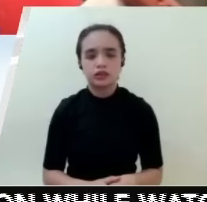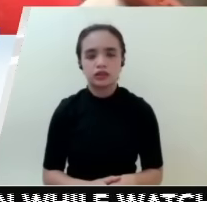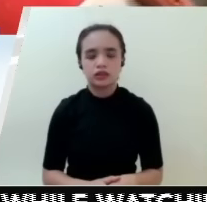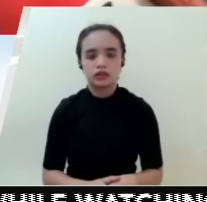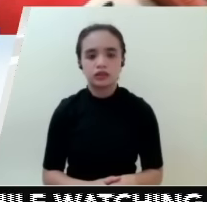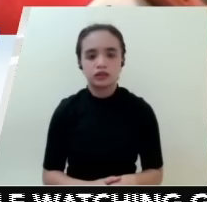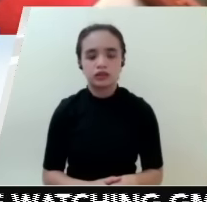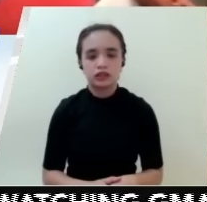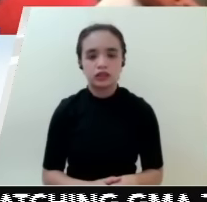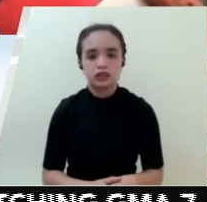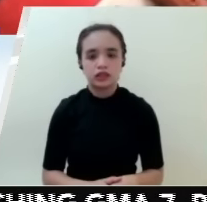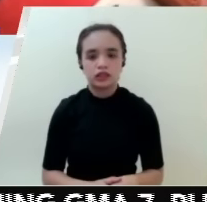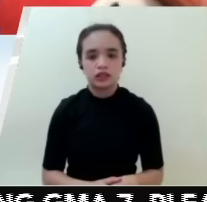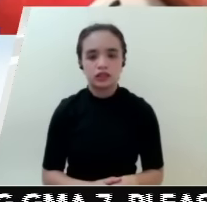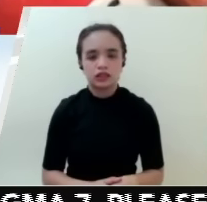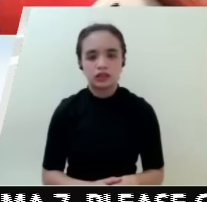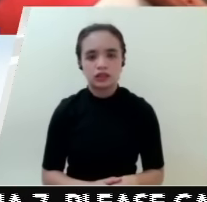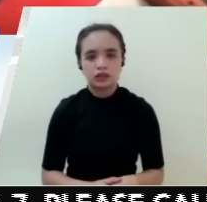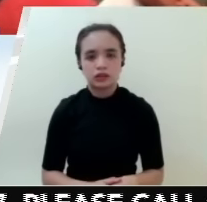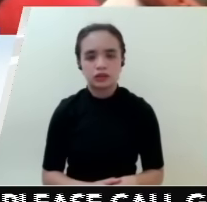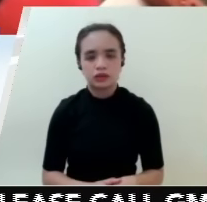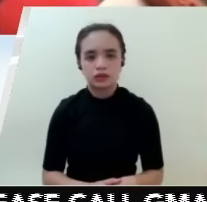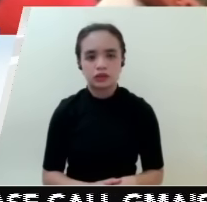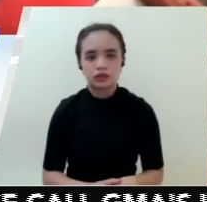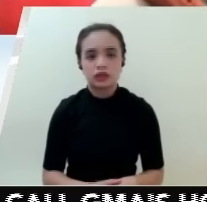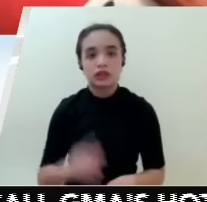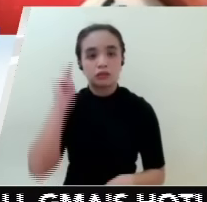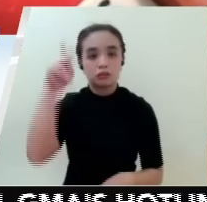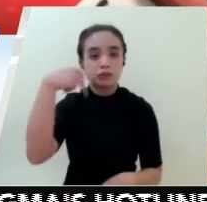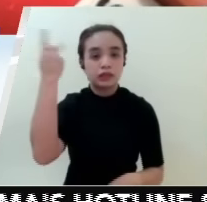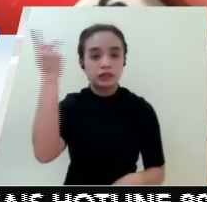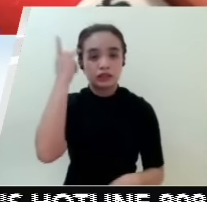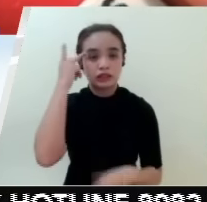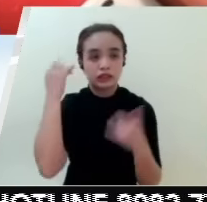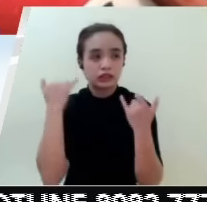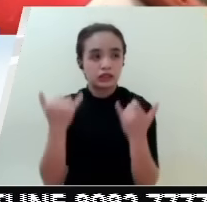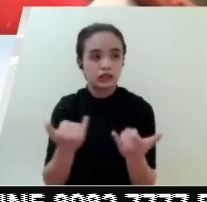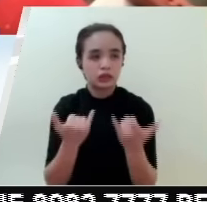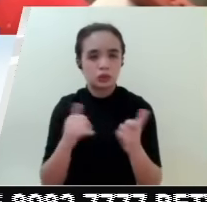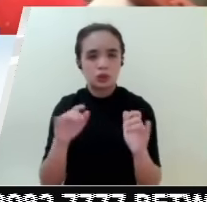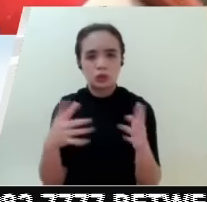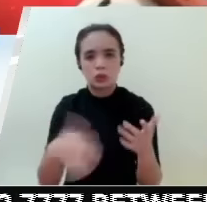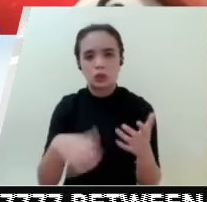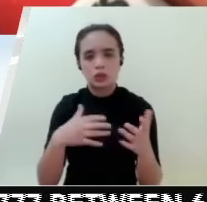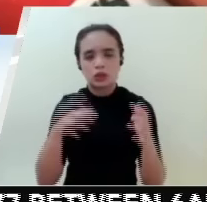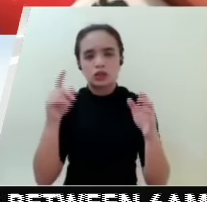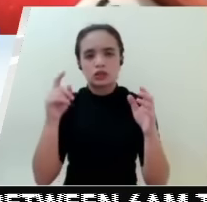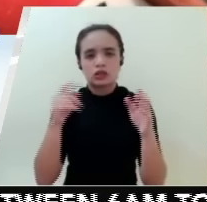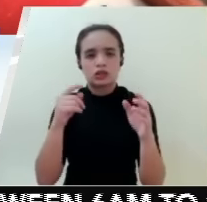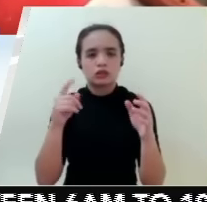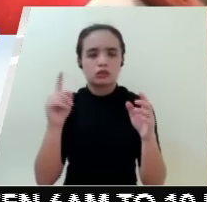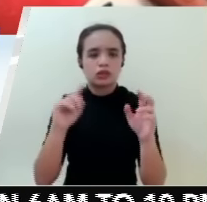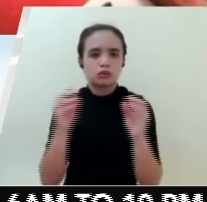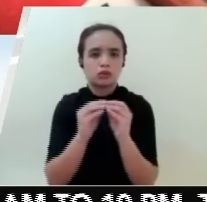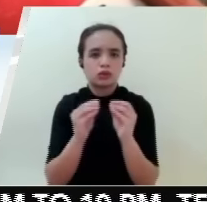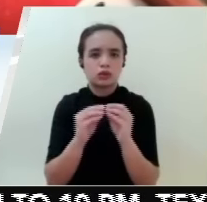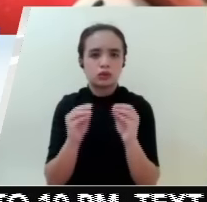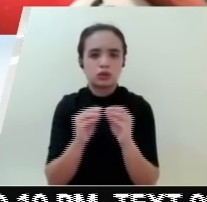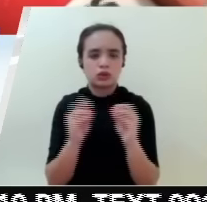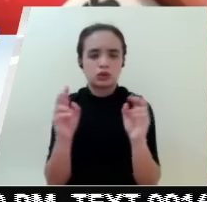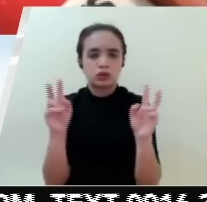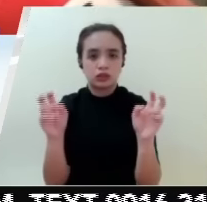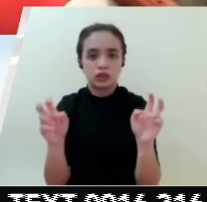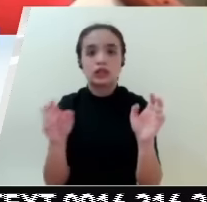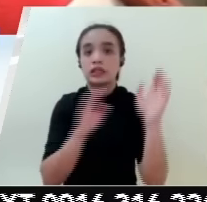mainit nga ang politika ngayon dito sa ating bayan. Pero inuulit ko, sana ay